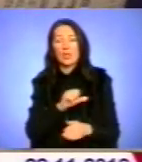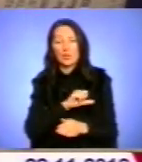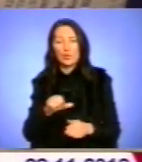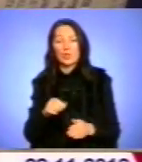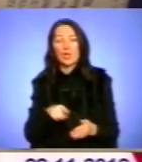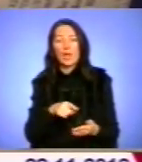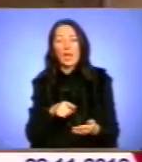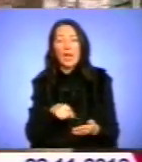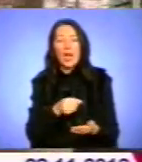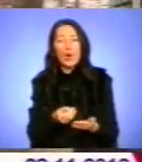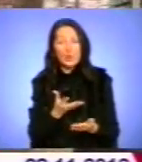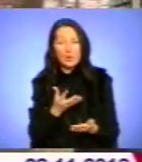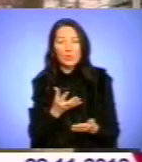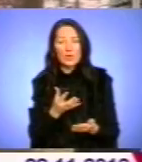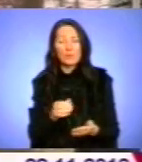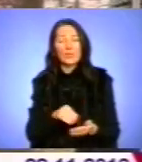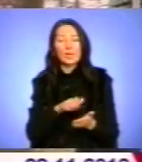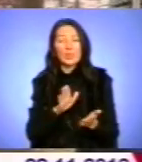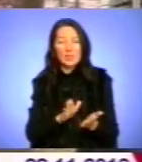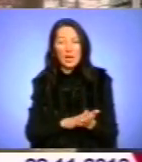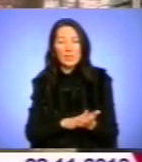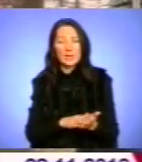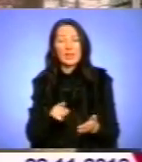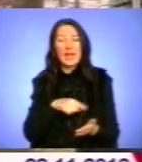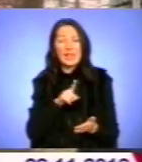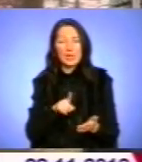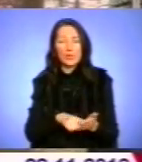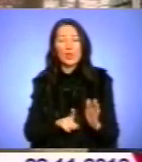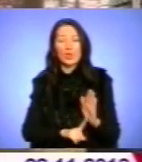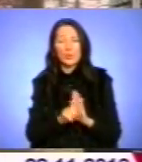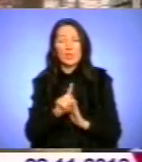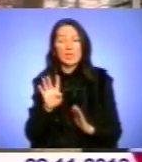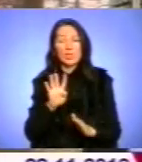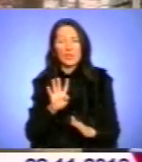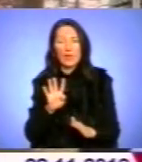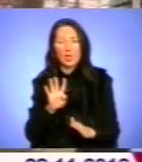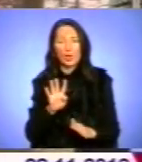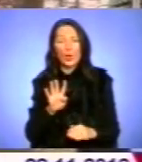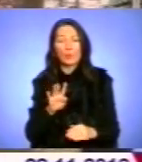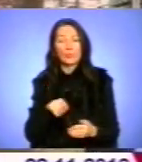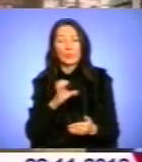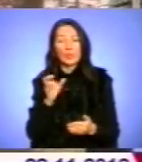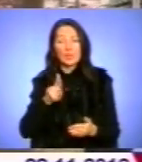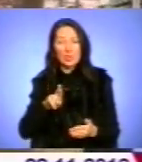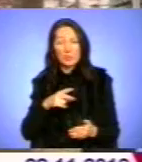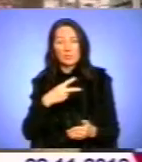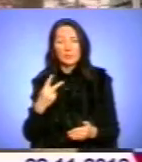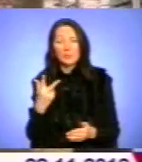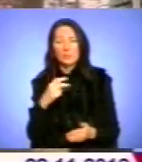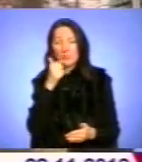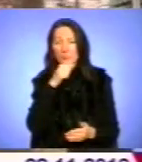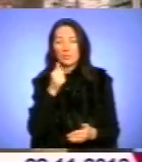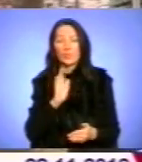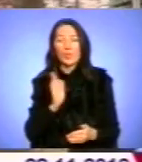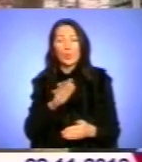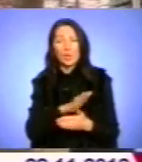незалежне оцінювання. Реєстрація на тестування розпочнеться 4 січня 2013 року